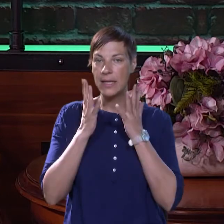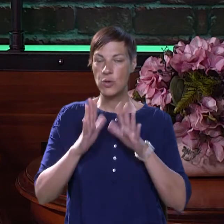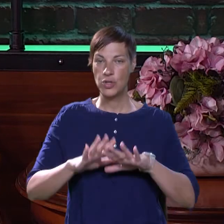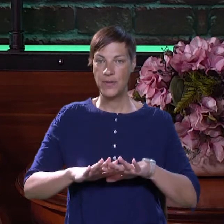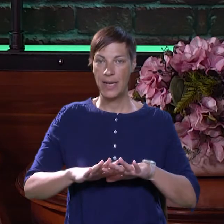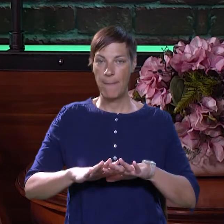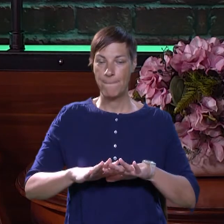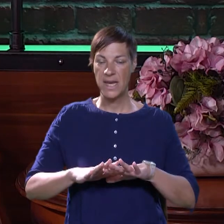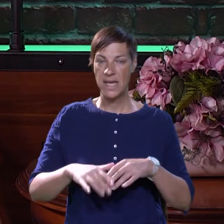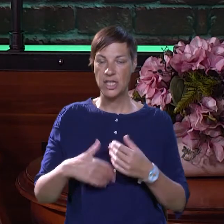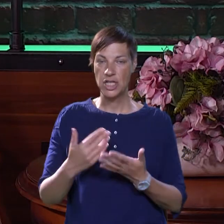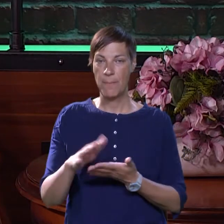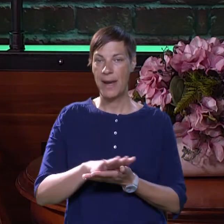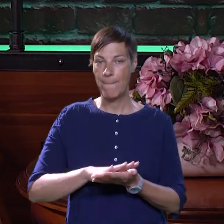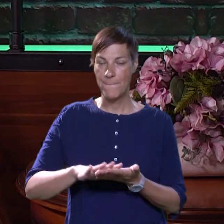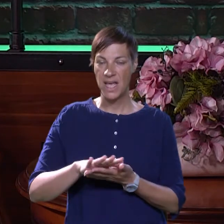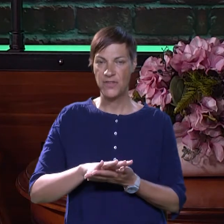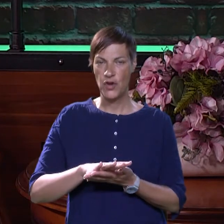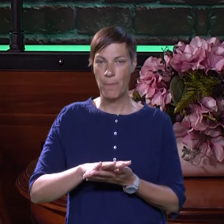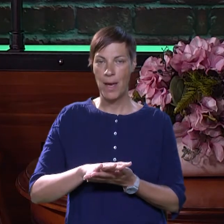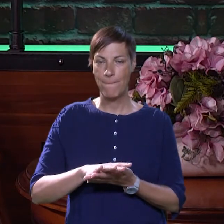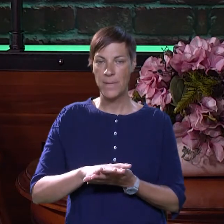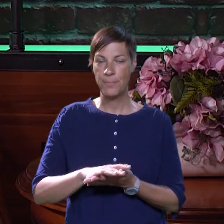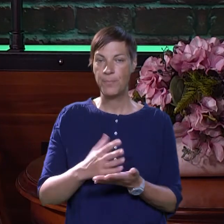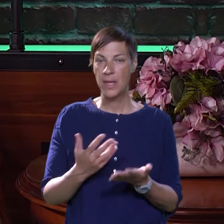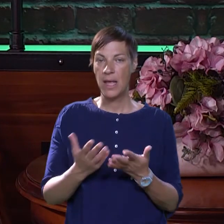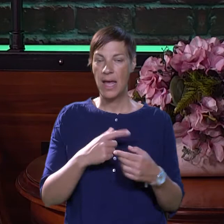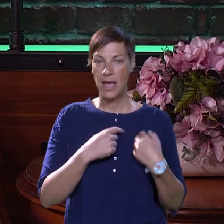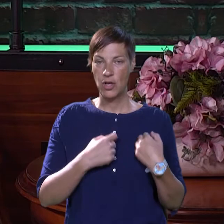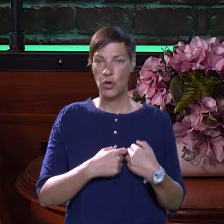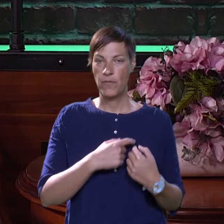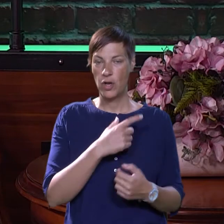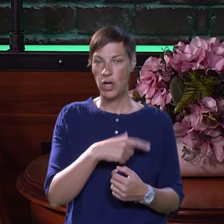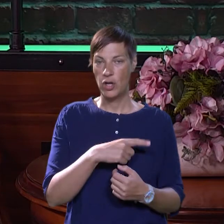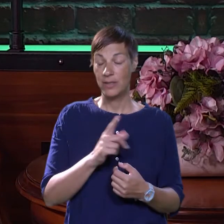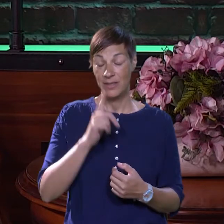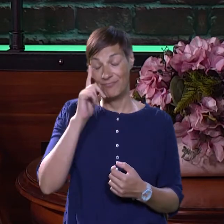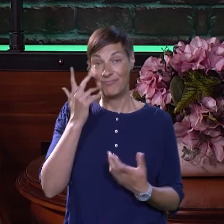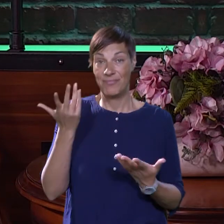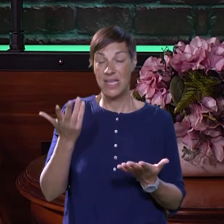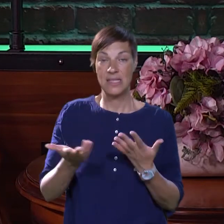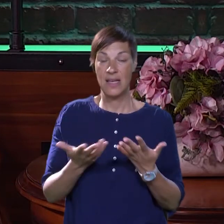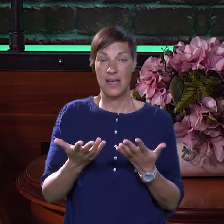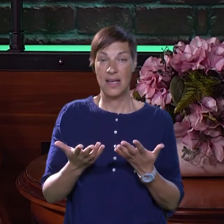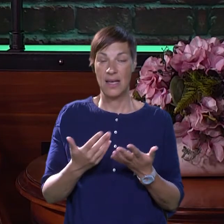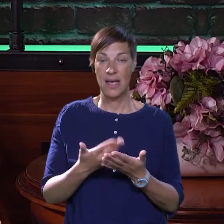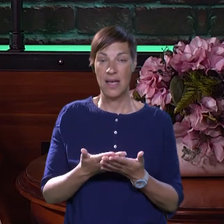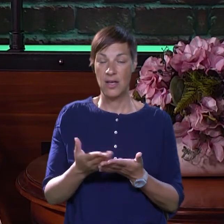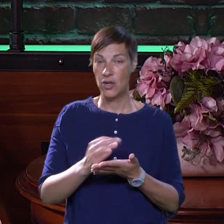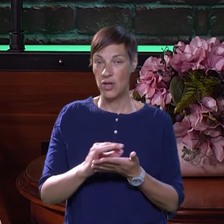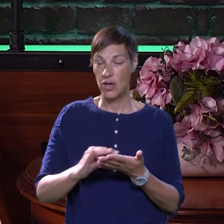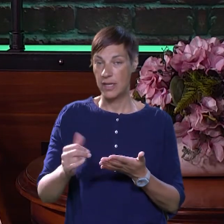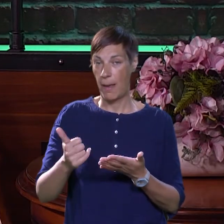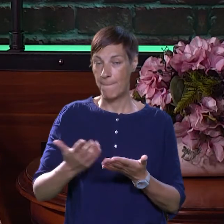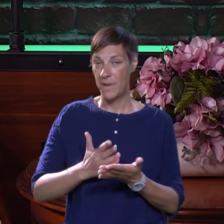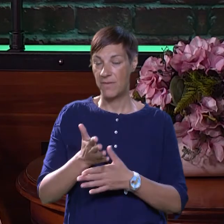društvenim mrežama, na tim platformama. Tako da, ako volonter ne zna kako da ti oglas